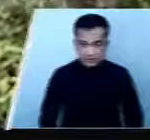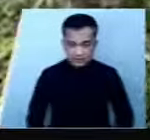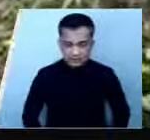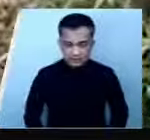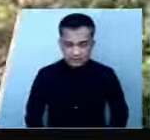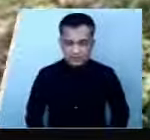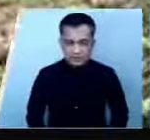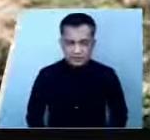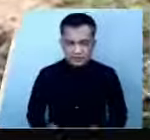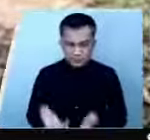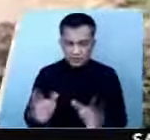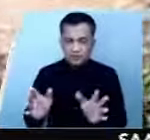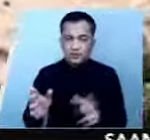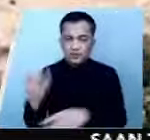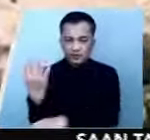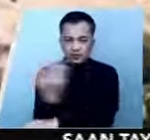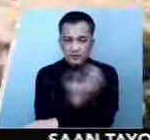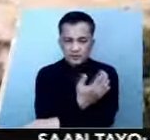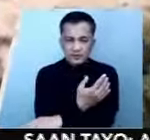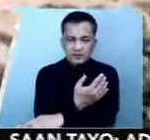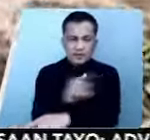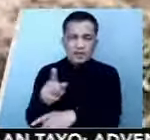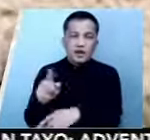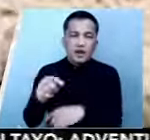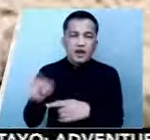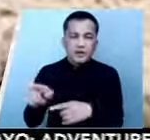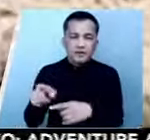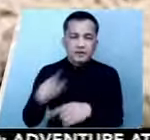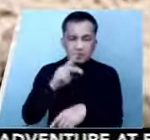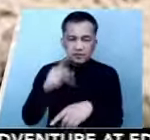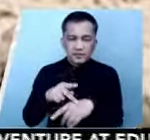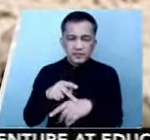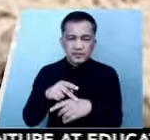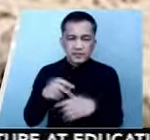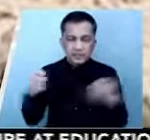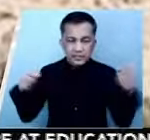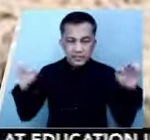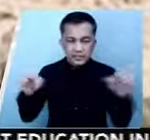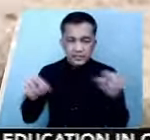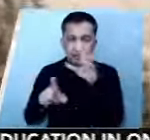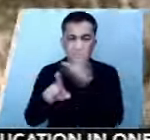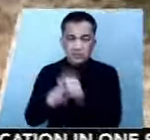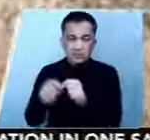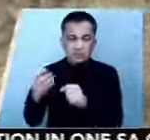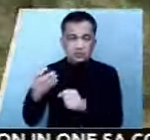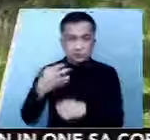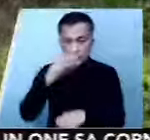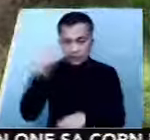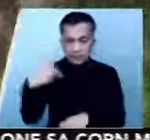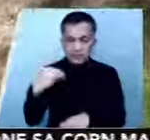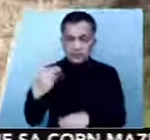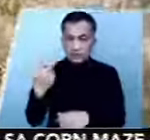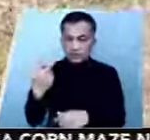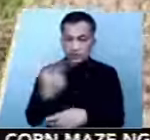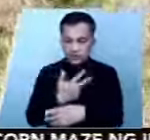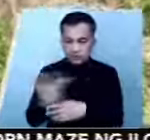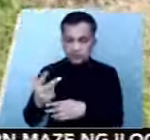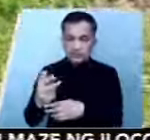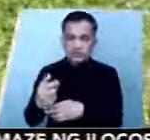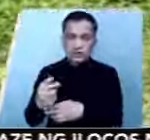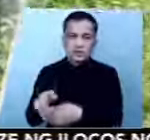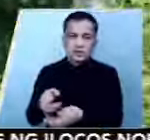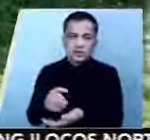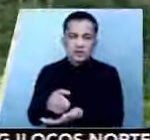Pinakawalan sa gubat ng Apayaw ang Philippine Eagle na aksidenteng nahuli nitong Marso. Tatlong linggong sumailalim sa rehabilitasyon ng agilang